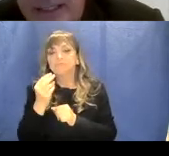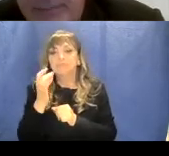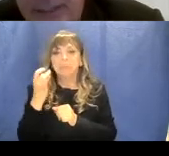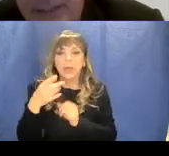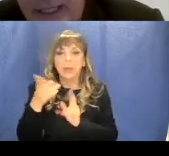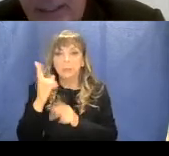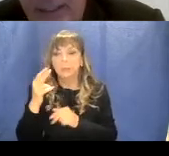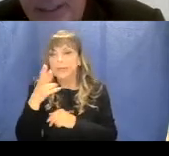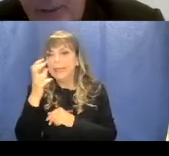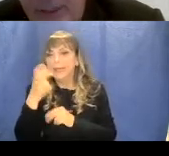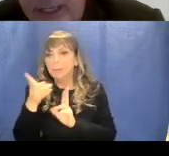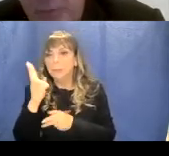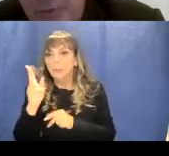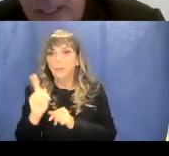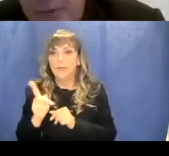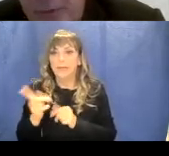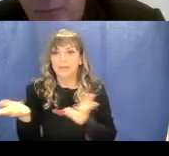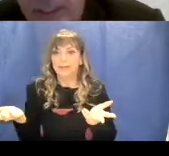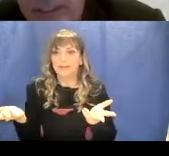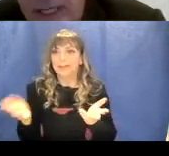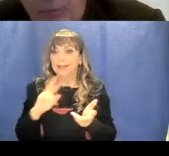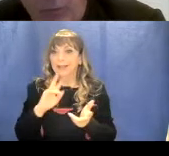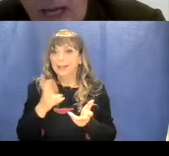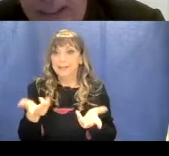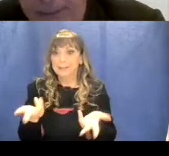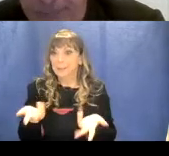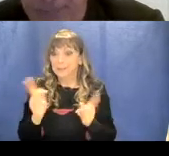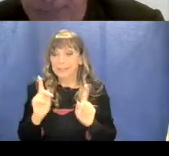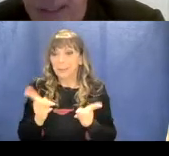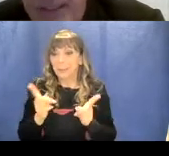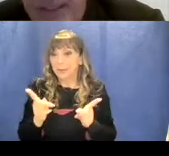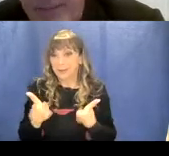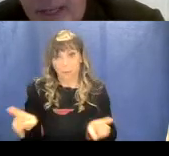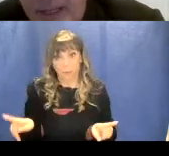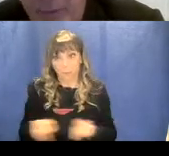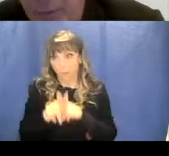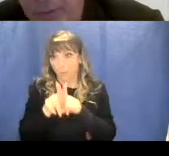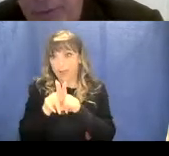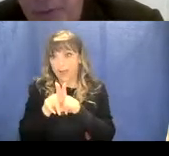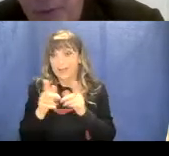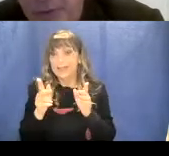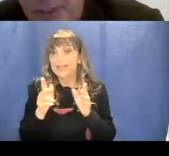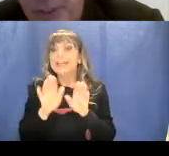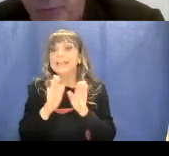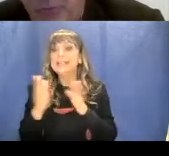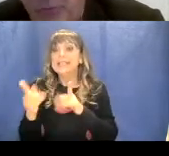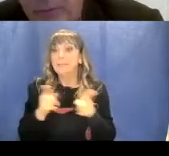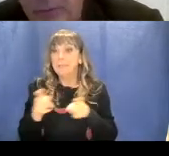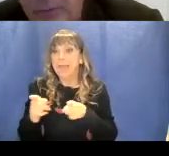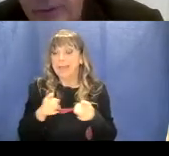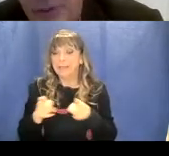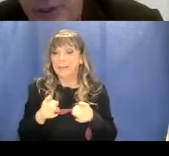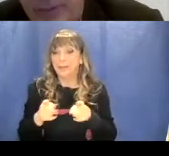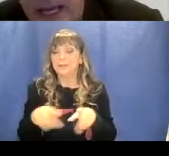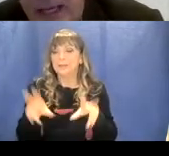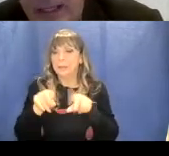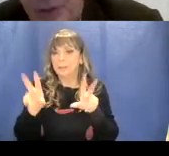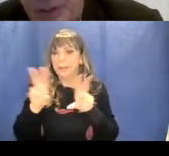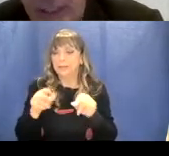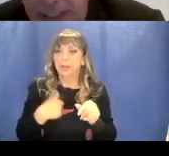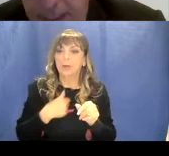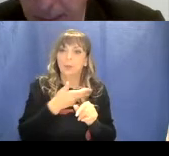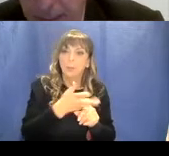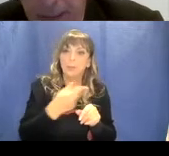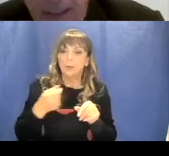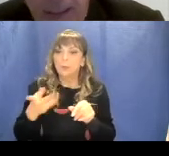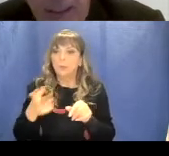dalla simmetria del disegno la risposta è che sono in quantità uguali si ripetono c'è lo stesso numero dei cigni bianchi e di